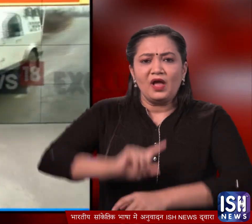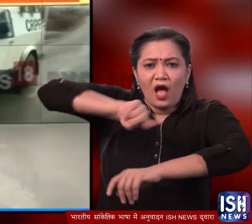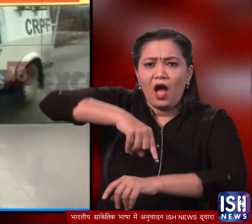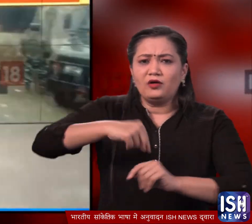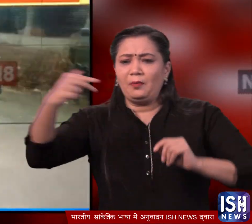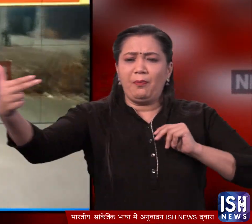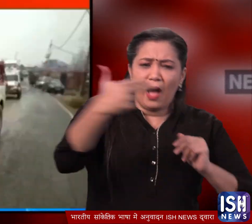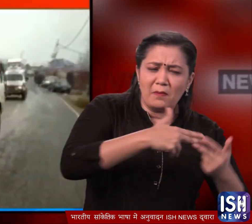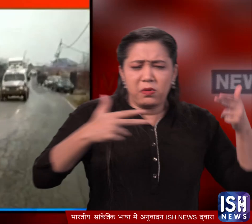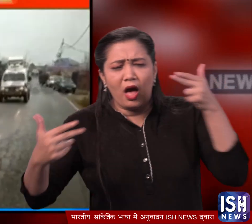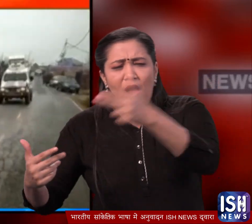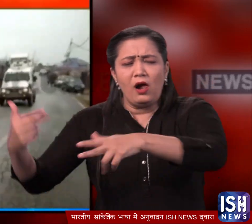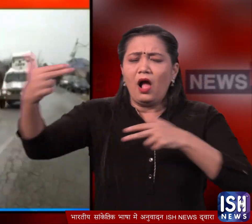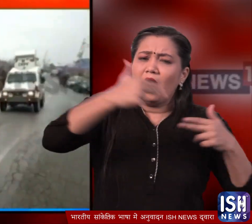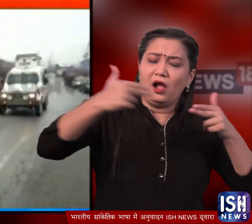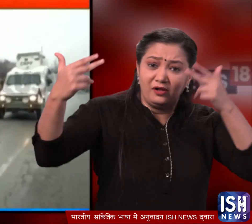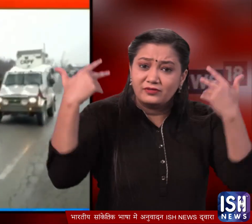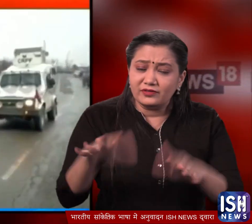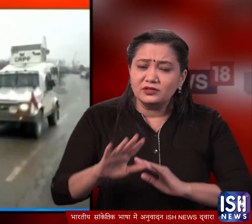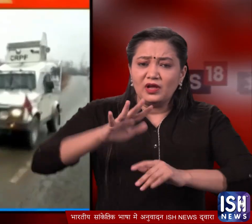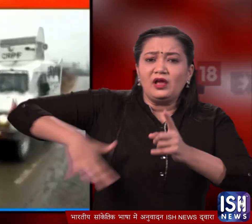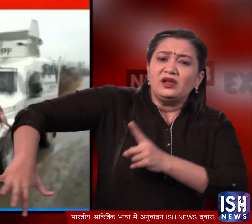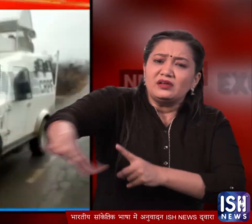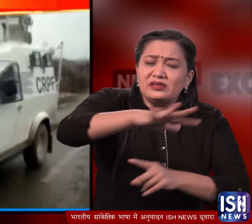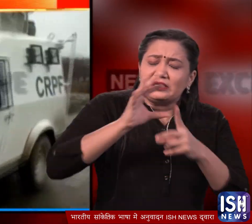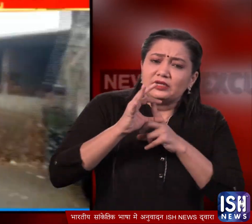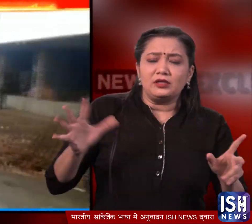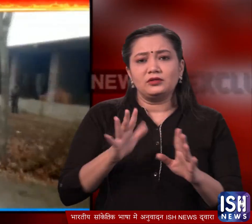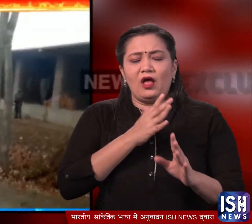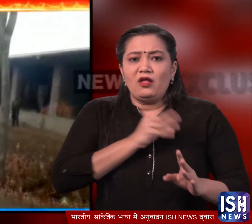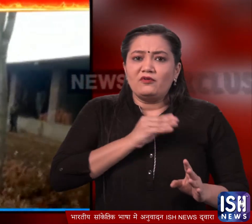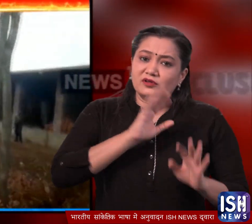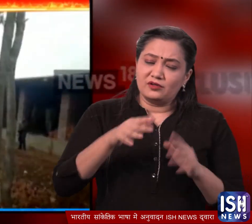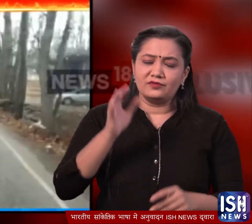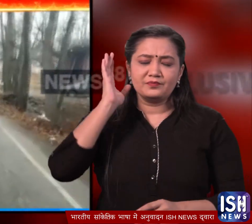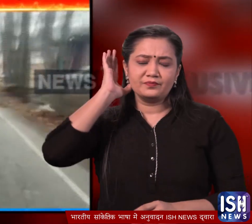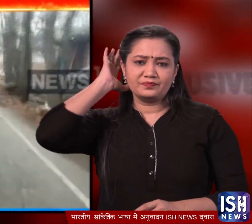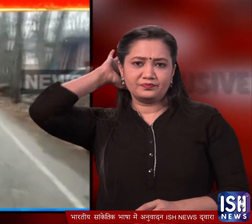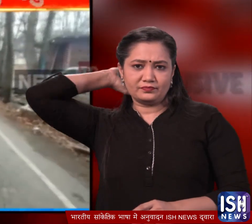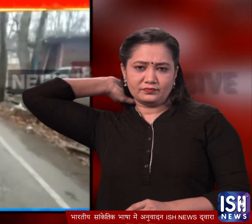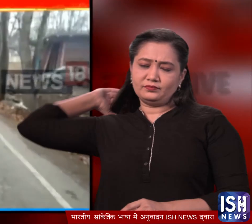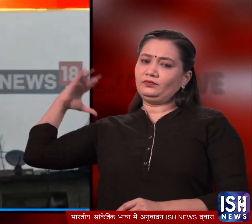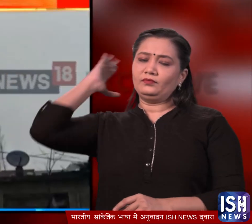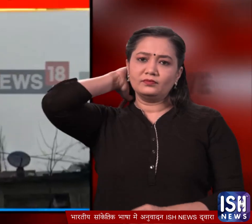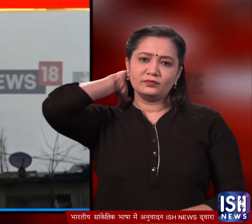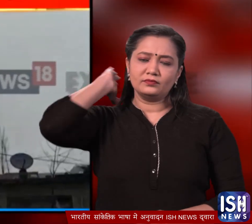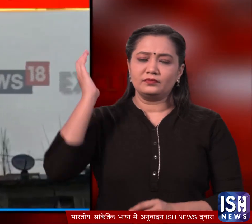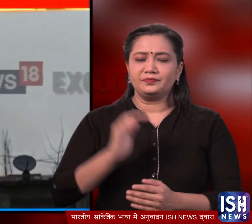में घेर लिया और घंटों तक वहां ताबड़तोड़ गोलीबारी चलती रही, जिसकी वजह से पूरा इलाका दहल